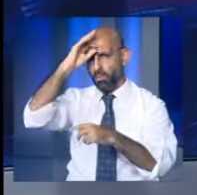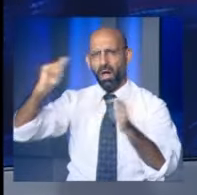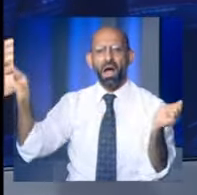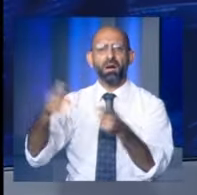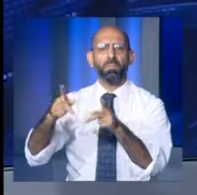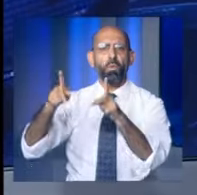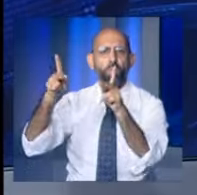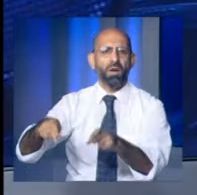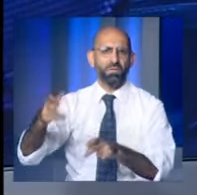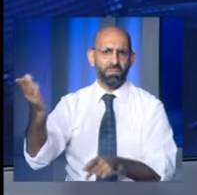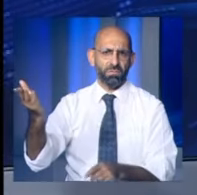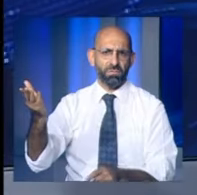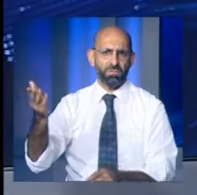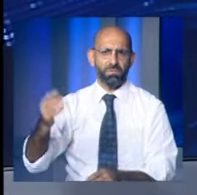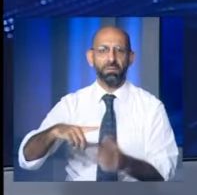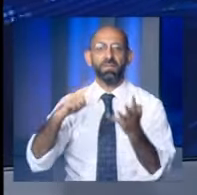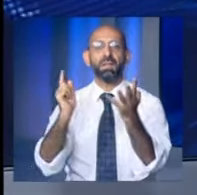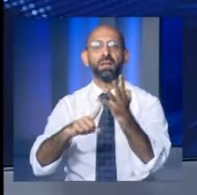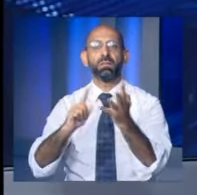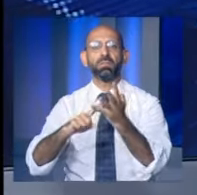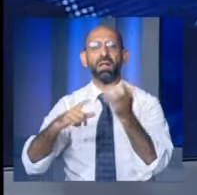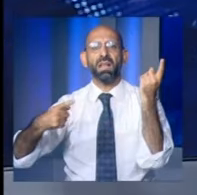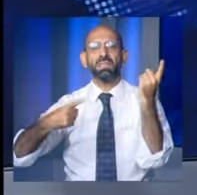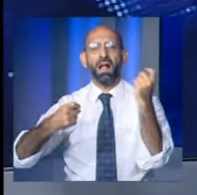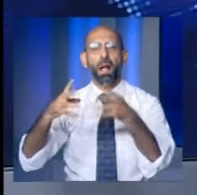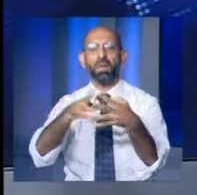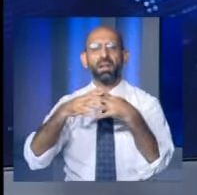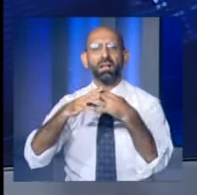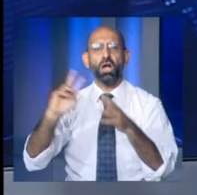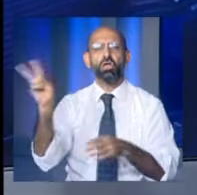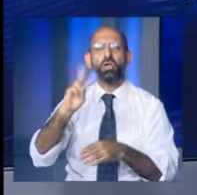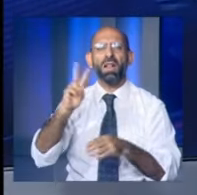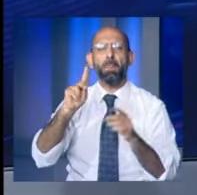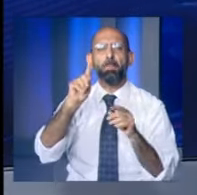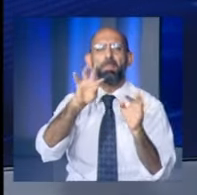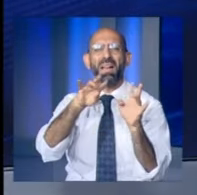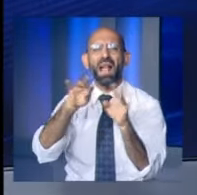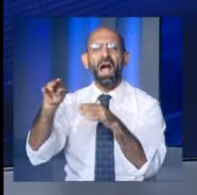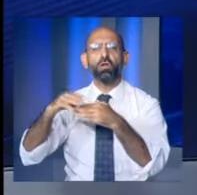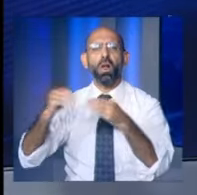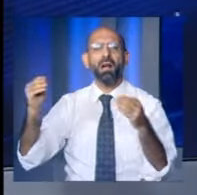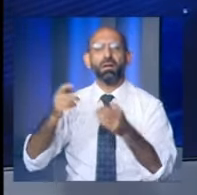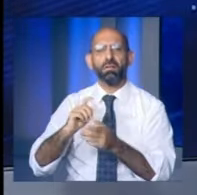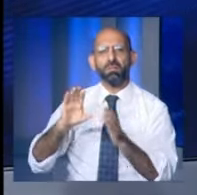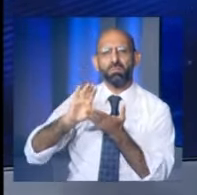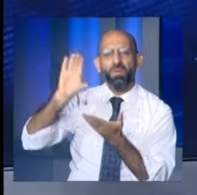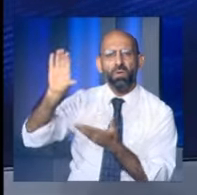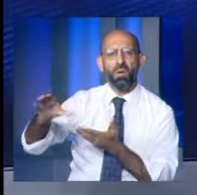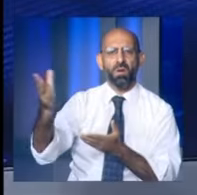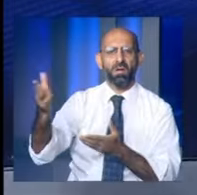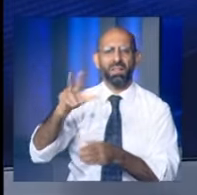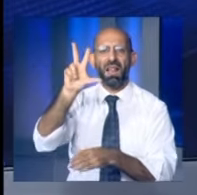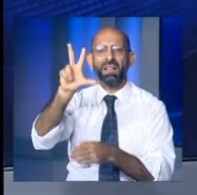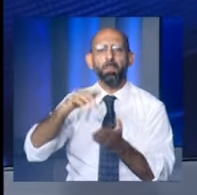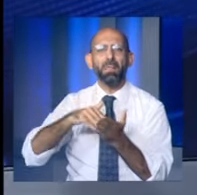لضبط الوضع في الجنوب بعد وقف النار: إلى الأسلحة الأمريكية ب$20 مليار سابقا لنتنياهو، واشنطن تفرج